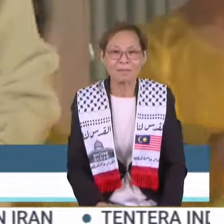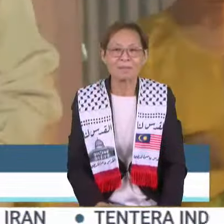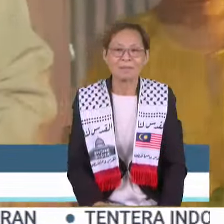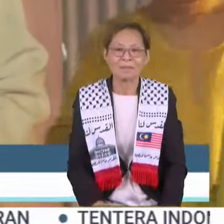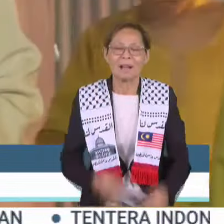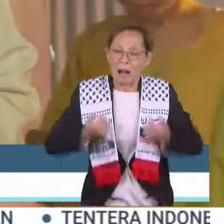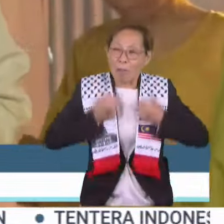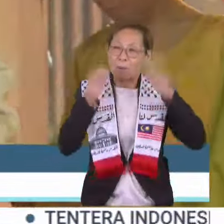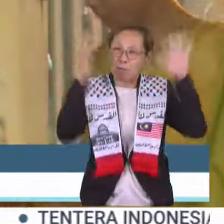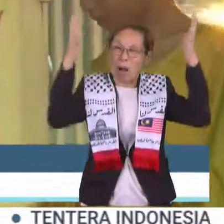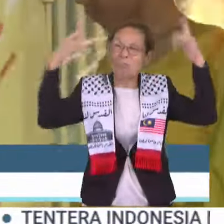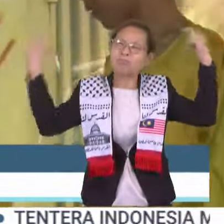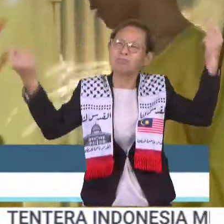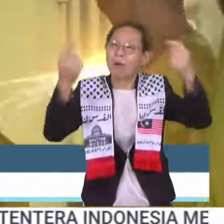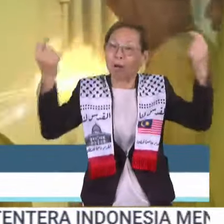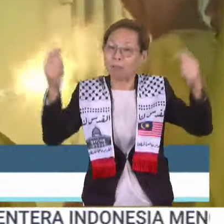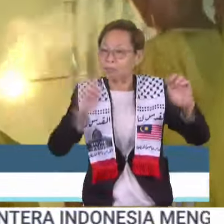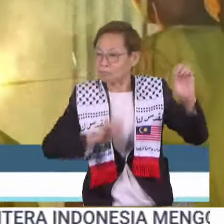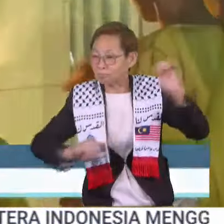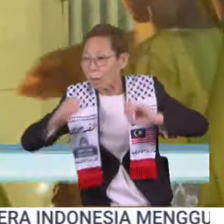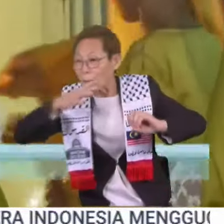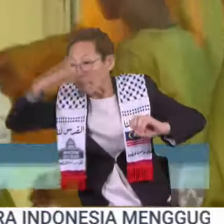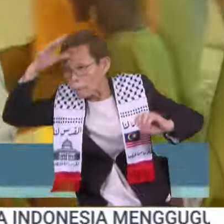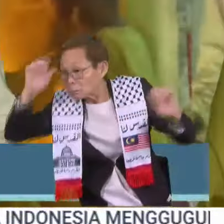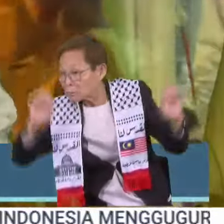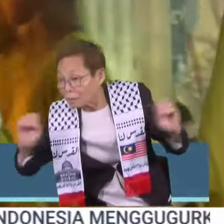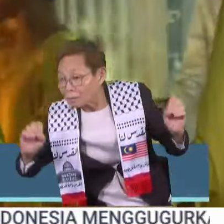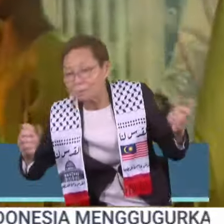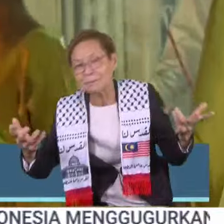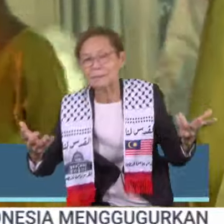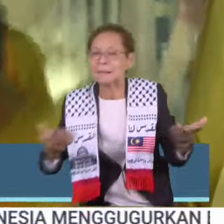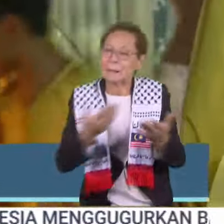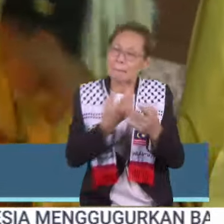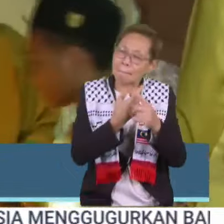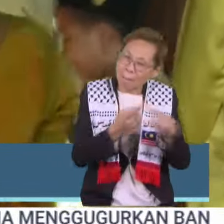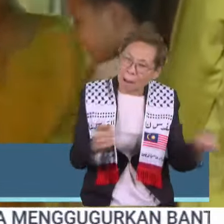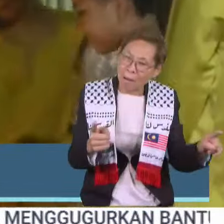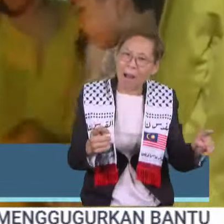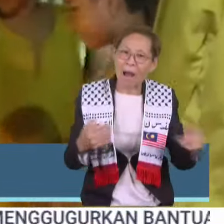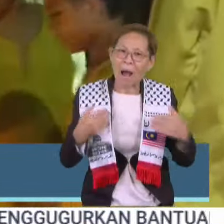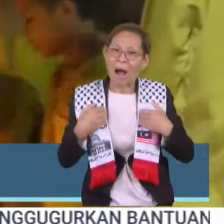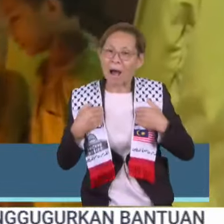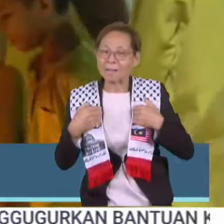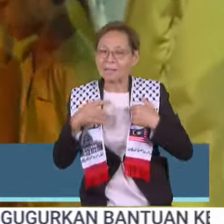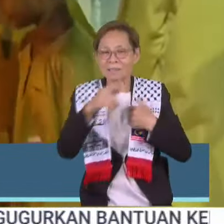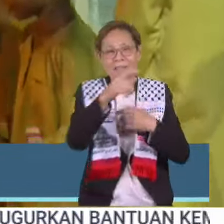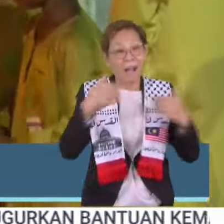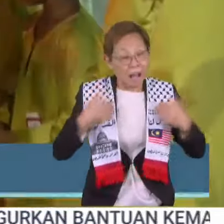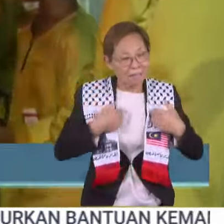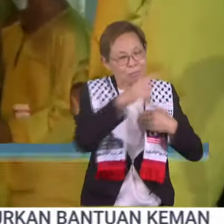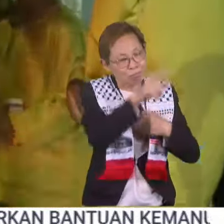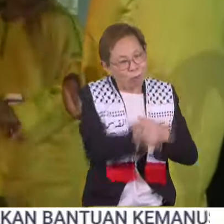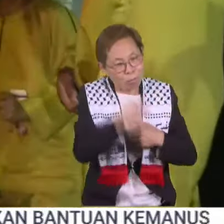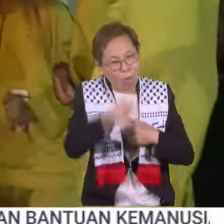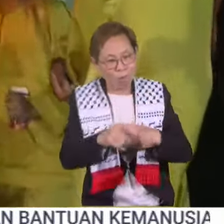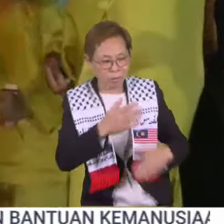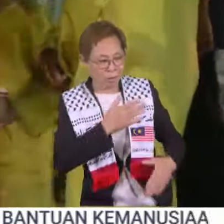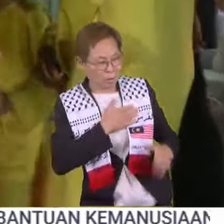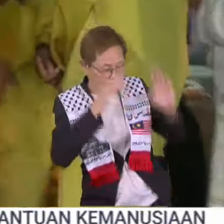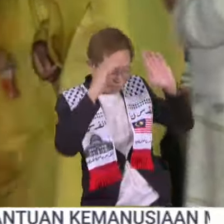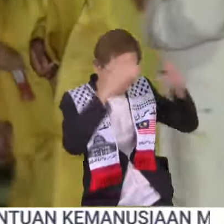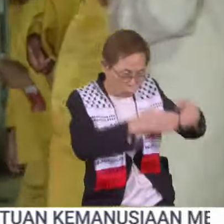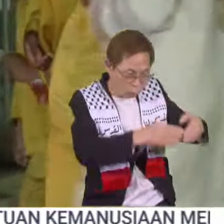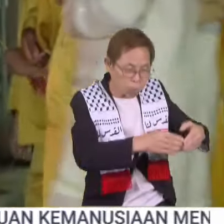Meskipun Aidilfitri diraih tanpa kedua ibu bapa di sisi, namun dengan kehadiran pihak-pihak yang prihatin dengan